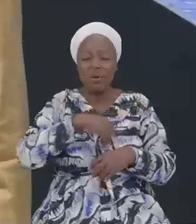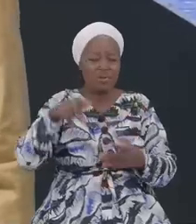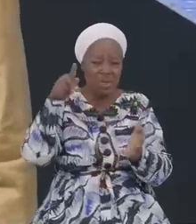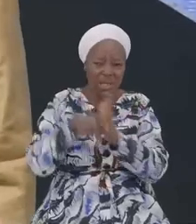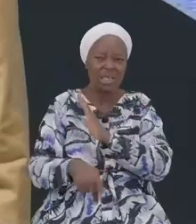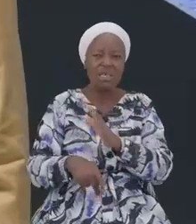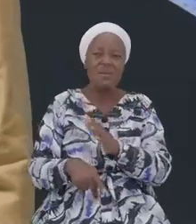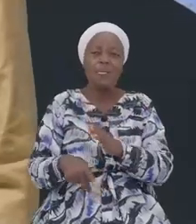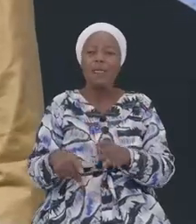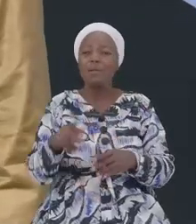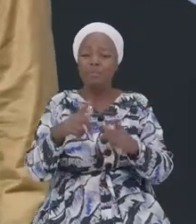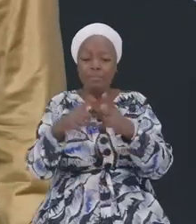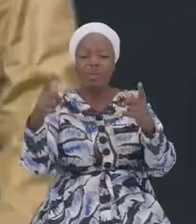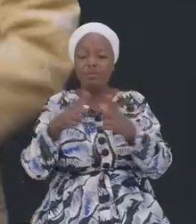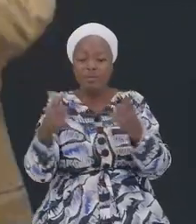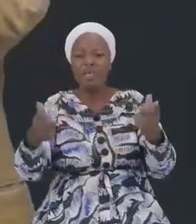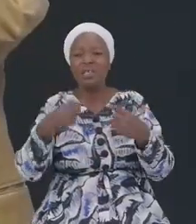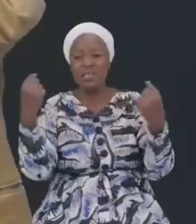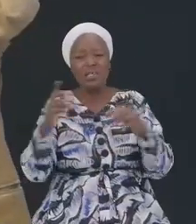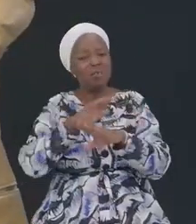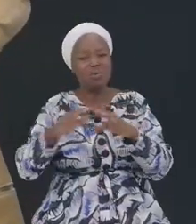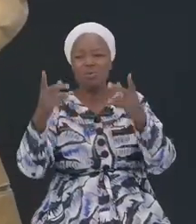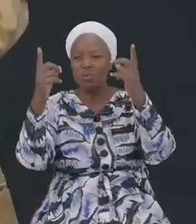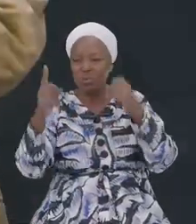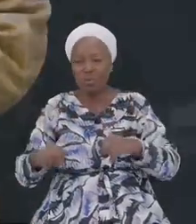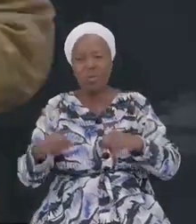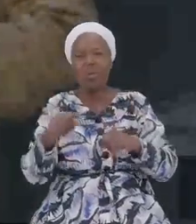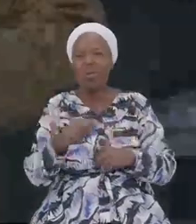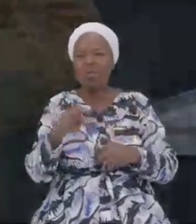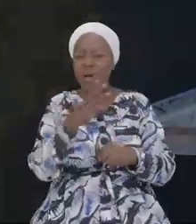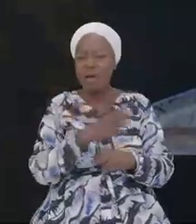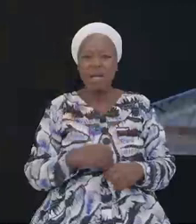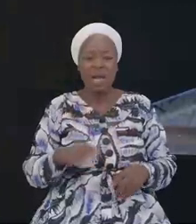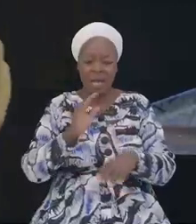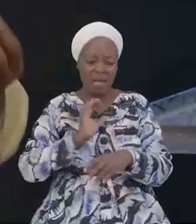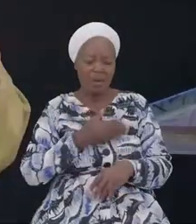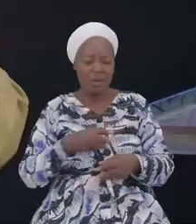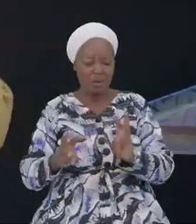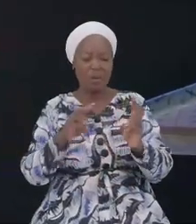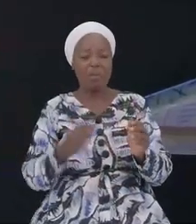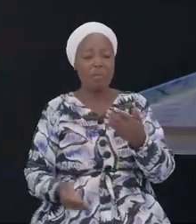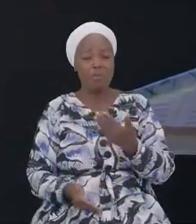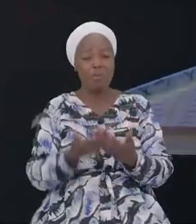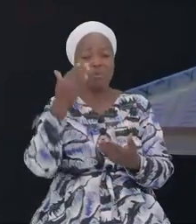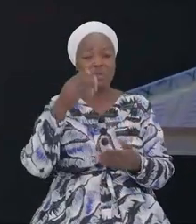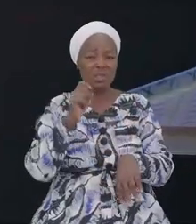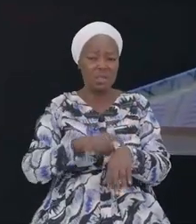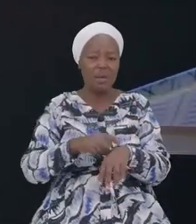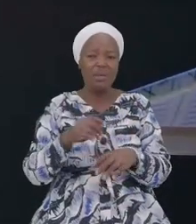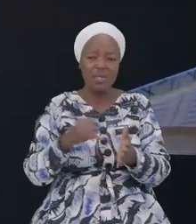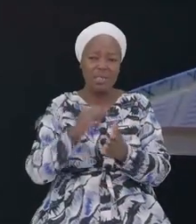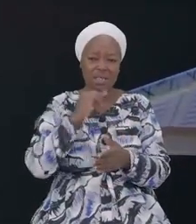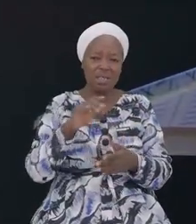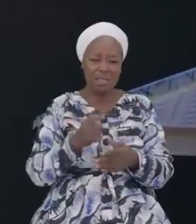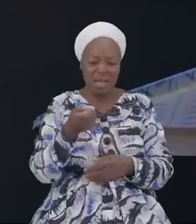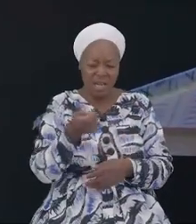l'éléphant peut tuer. Les grandes choses ne viennent pas comme ça à tout le temps. Ce sont des petites choses, les petits moustiques, les